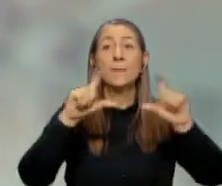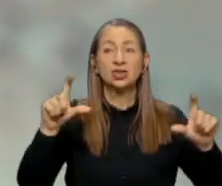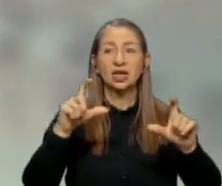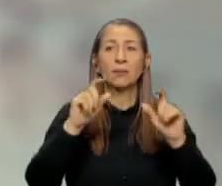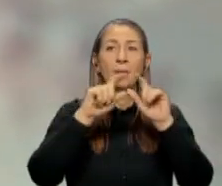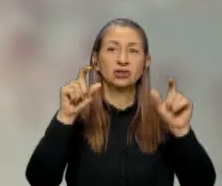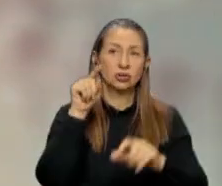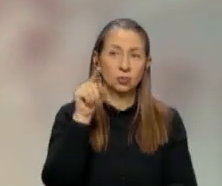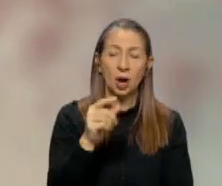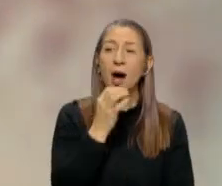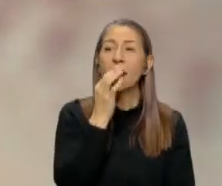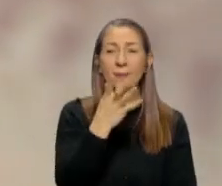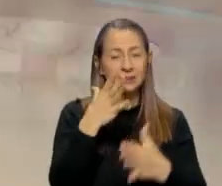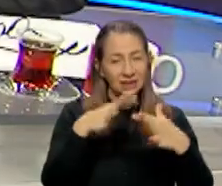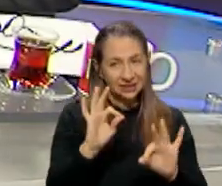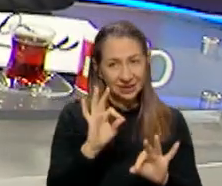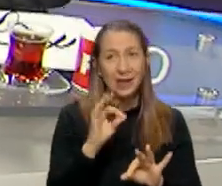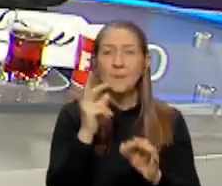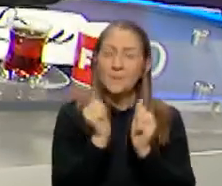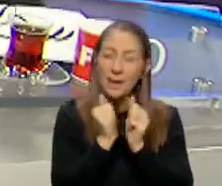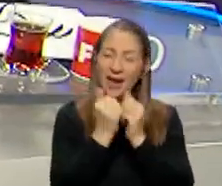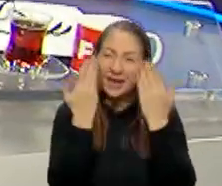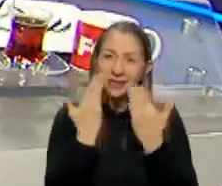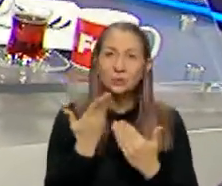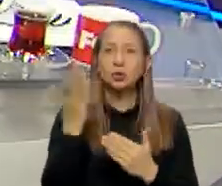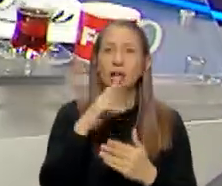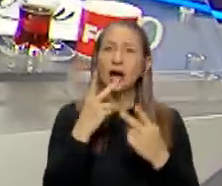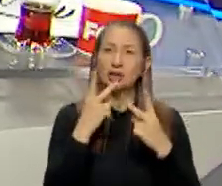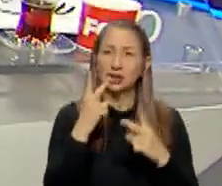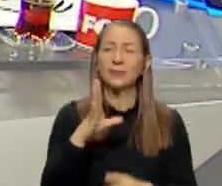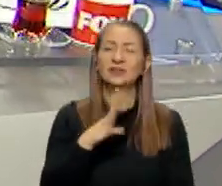ve başlık bu haberimizde hazır birlikte izleyelim